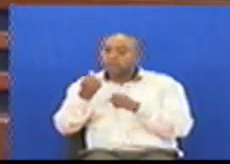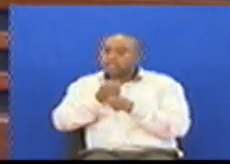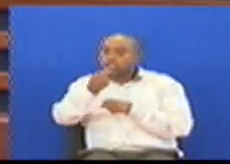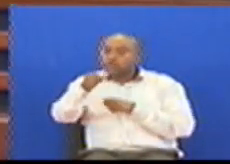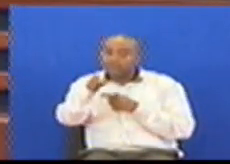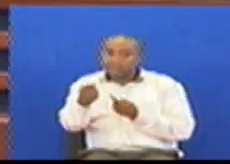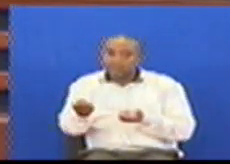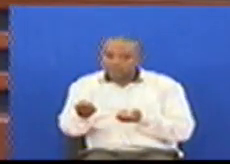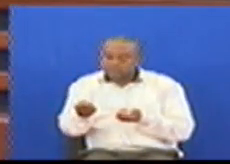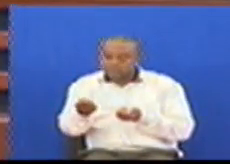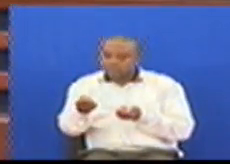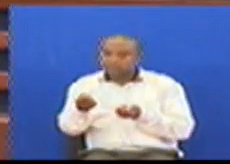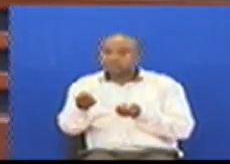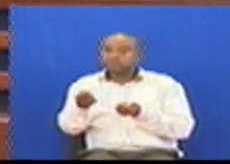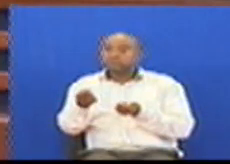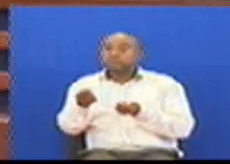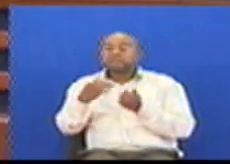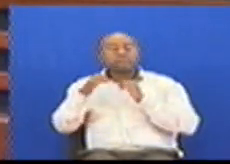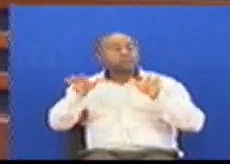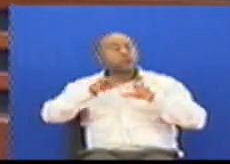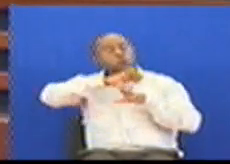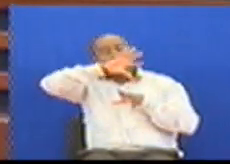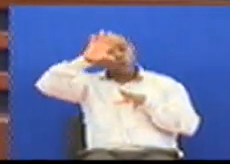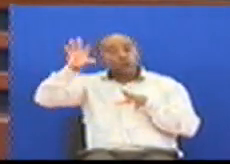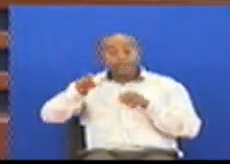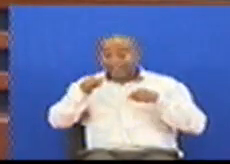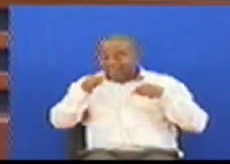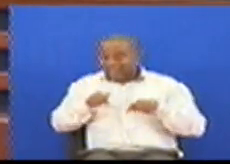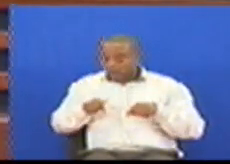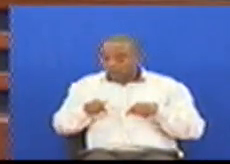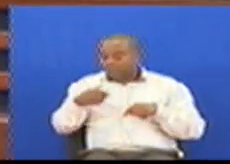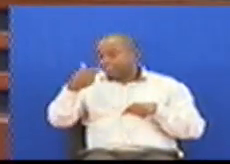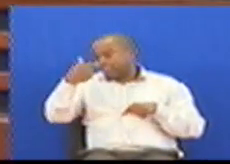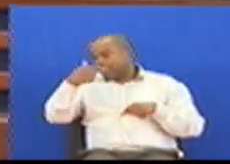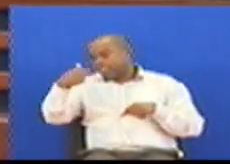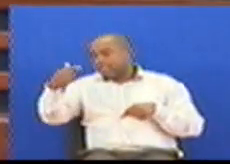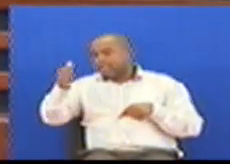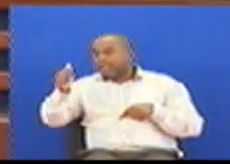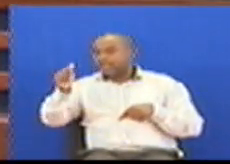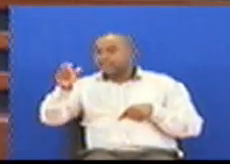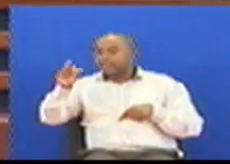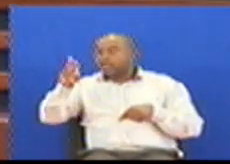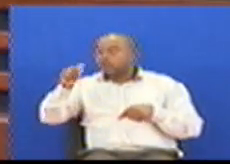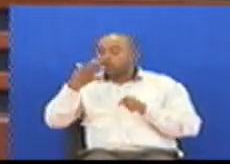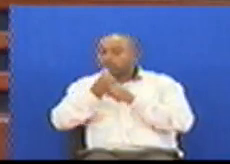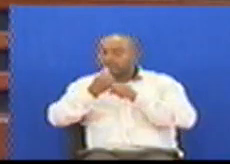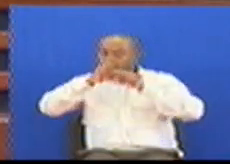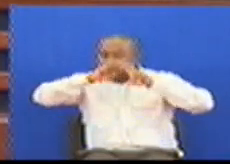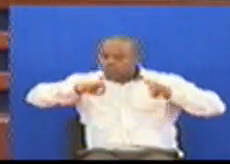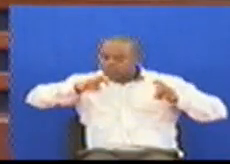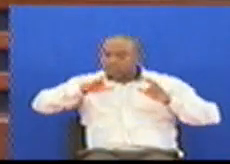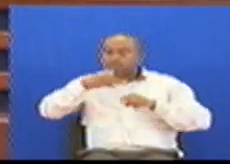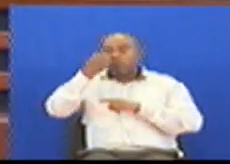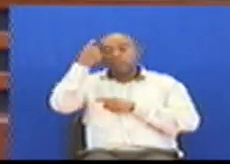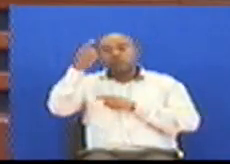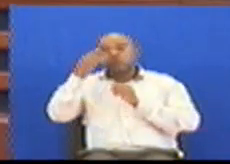zisizopungua 457 mtandao mzima. Leo wamekuja Tarura, wamefanya utafiti na kugundua barabara